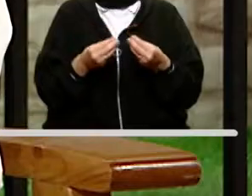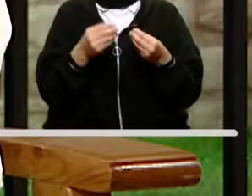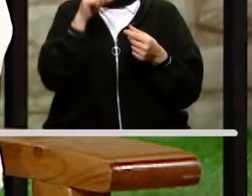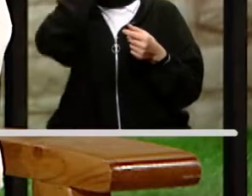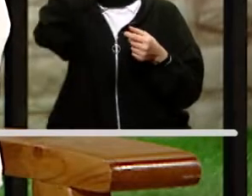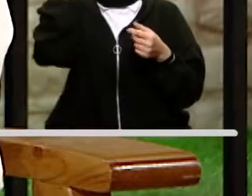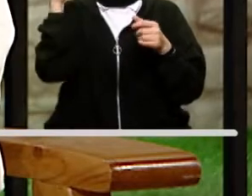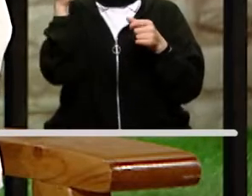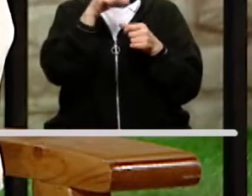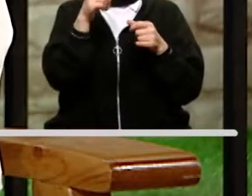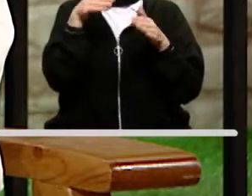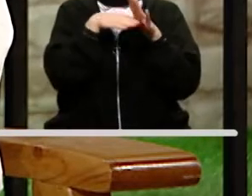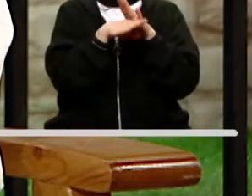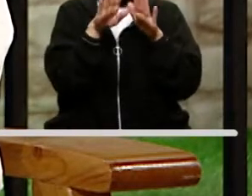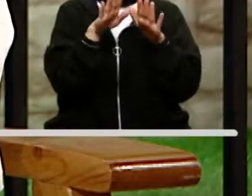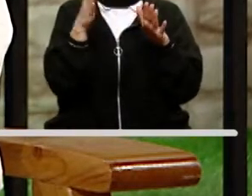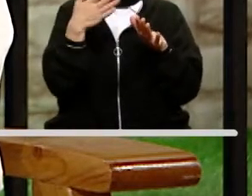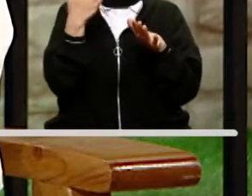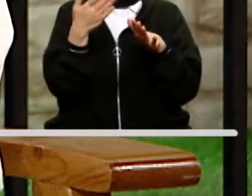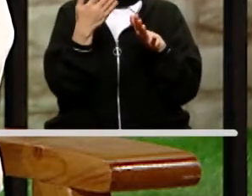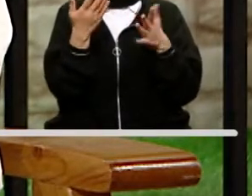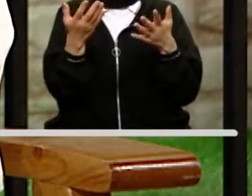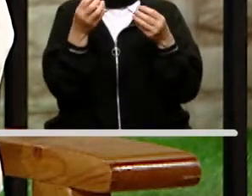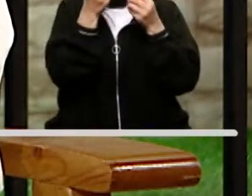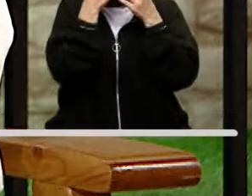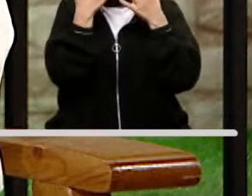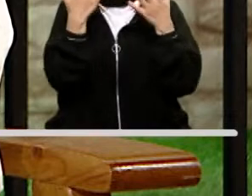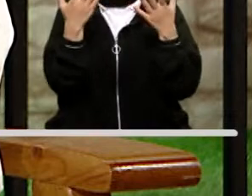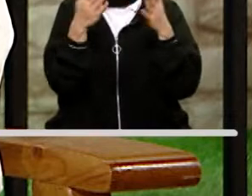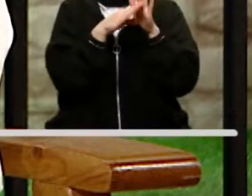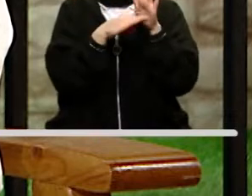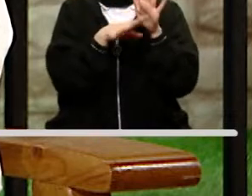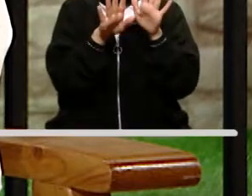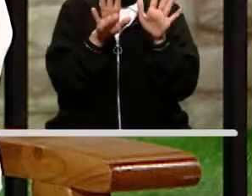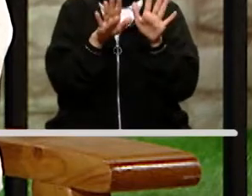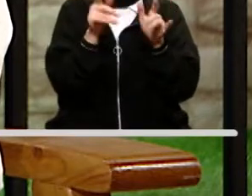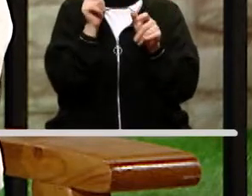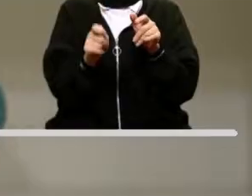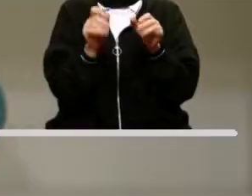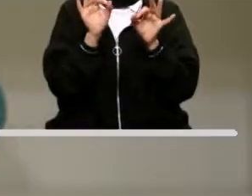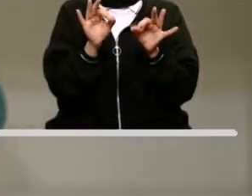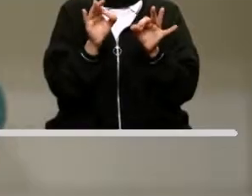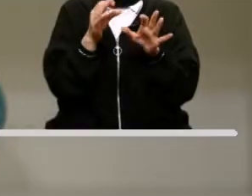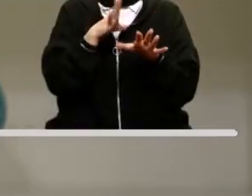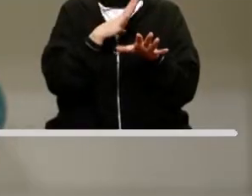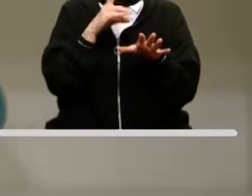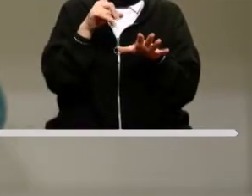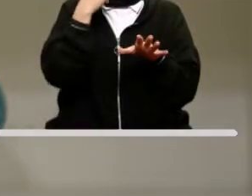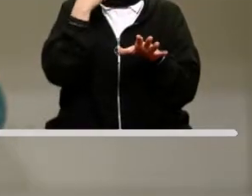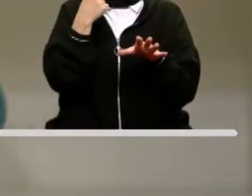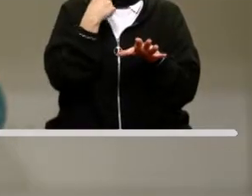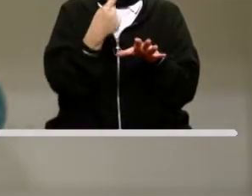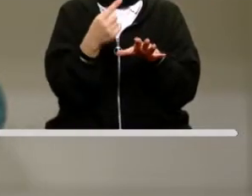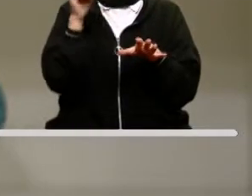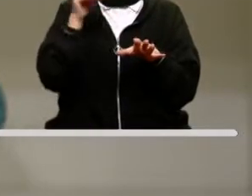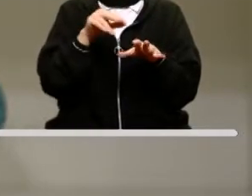gireceğiz ama hala baharı yaşayamadan aldıramadık battaniyelerim oldu. Evet, gerçekten öyle. Doğru. Vardır bir hayır diyoruz. Vardır, kabul evet. Ediyoruz geldiği